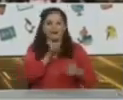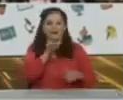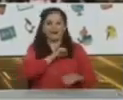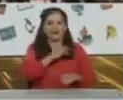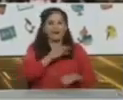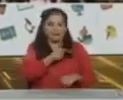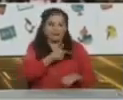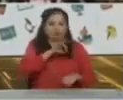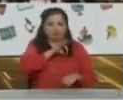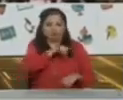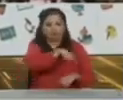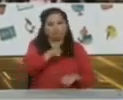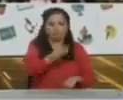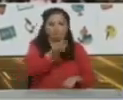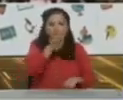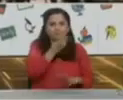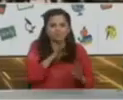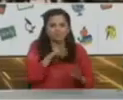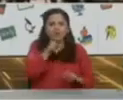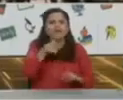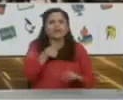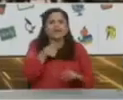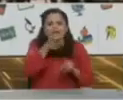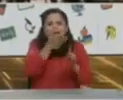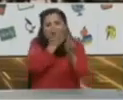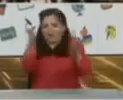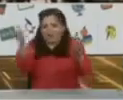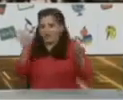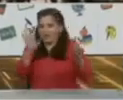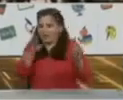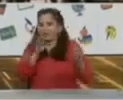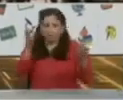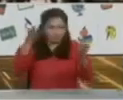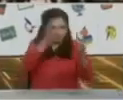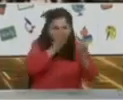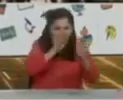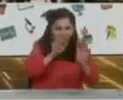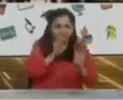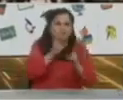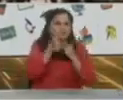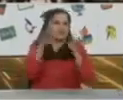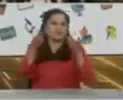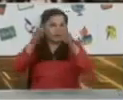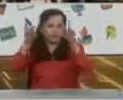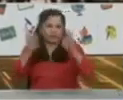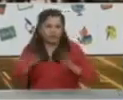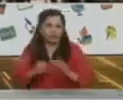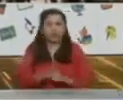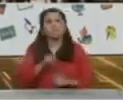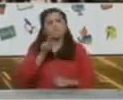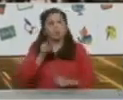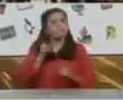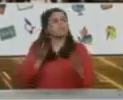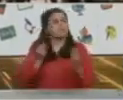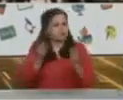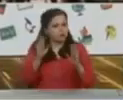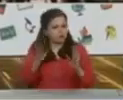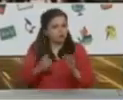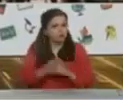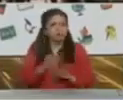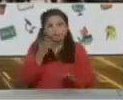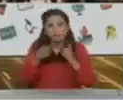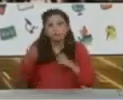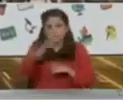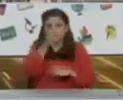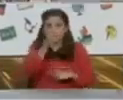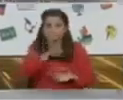खैर, ये मेरे सिलेबस के बाहर का विषय है, लेकिन हो सकता है शायद मेरी कुछ बातें काम आ